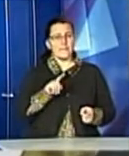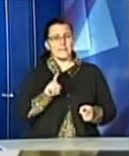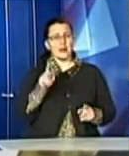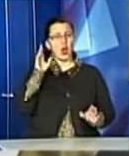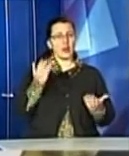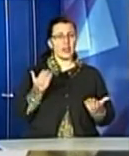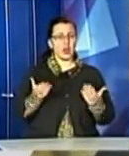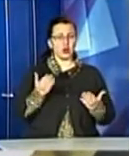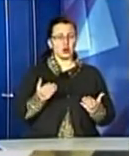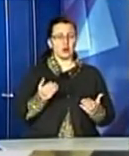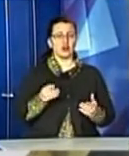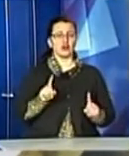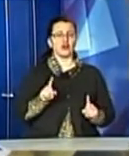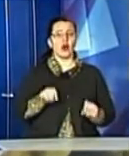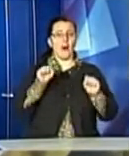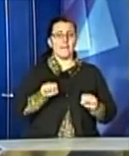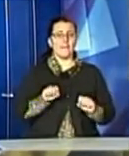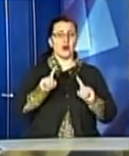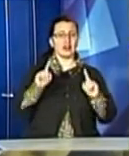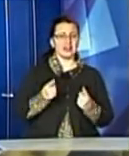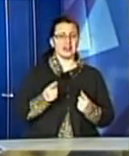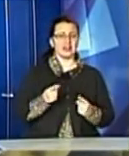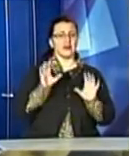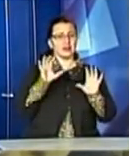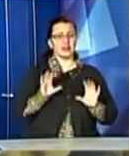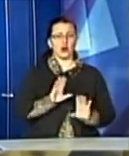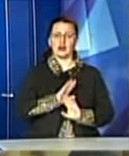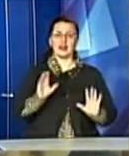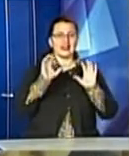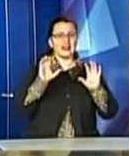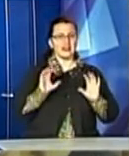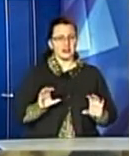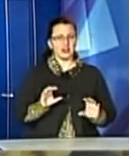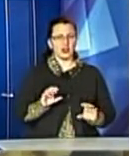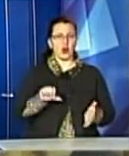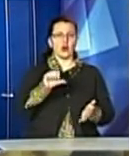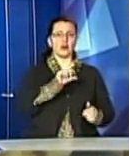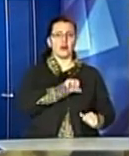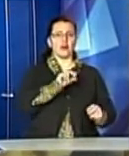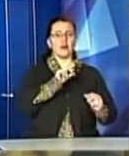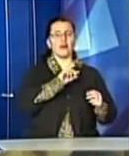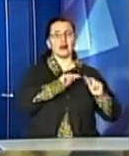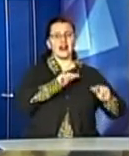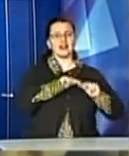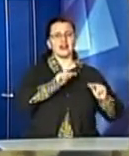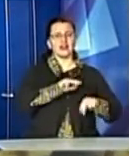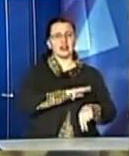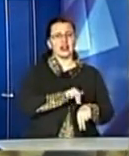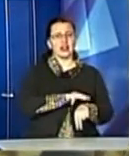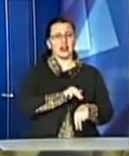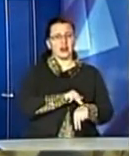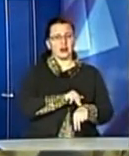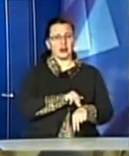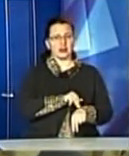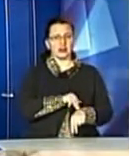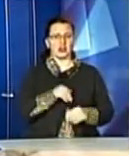Петра Петровича могли затримати як законно, так і незаконно співробітники правоохоронних органів та, зокрема, співробітники ГУНП